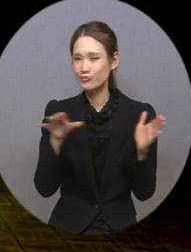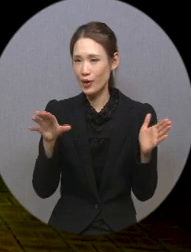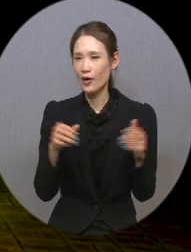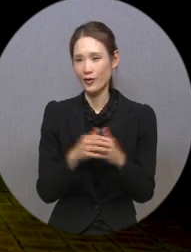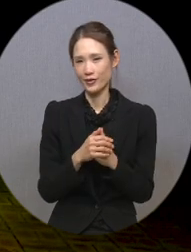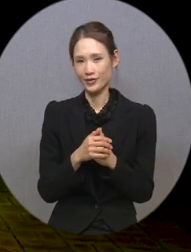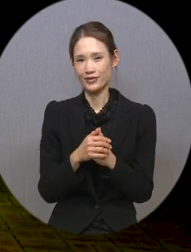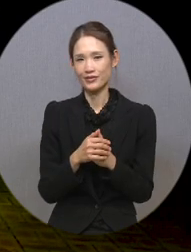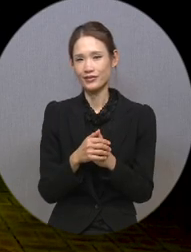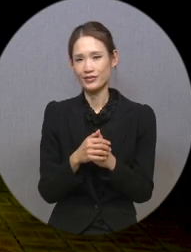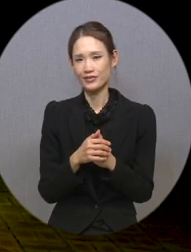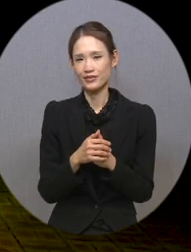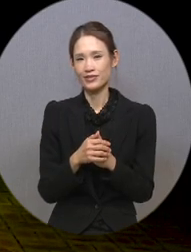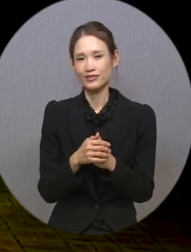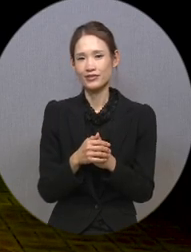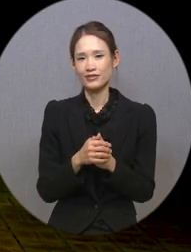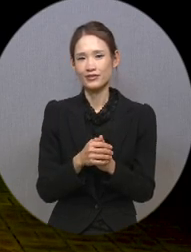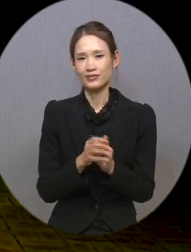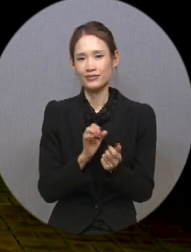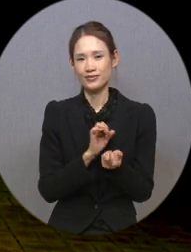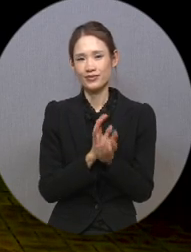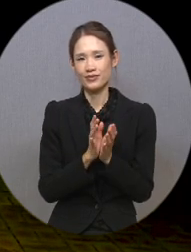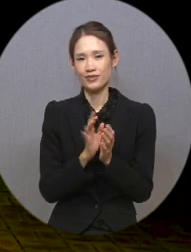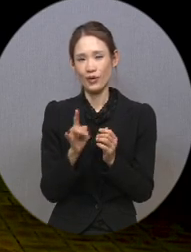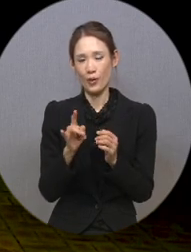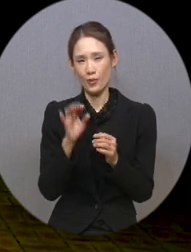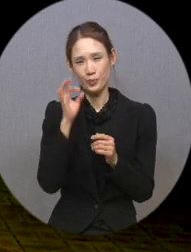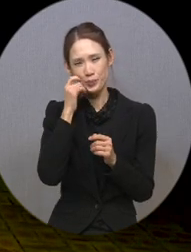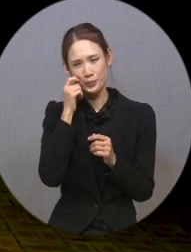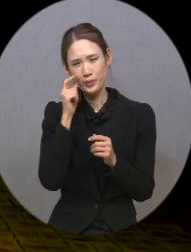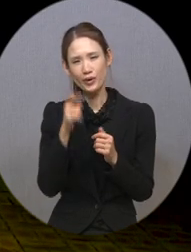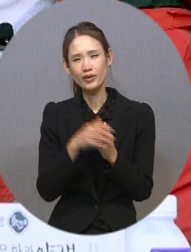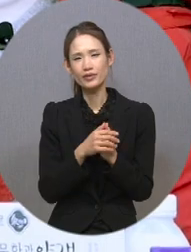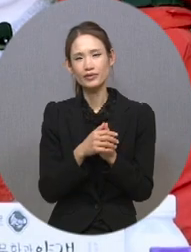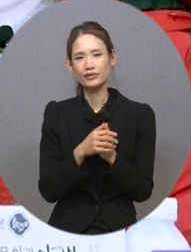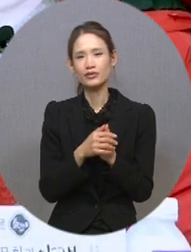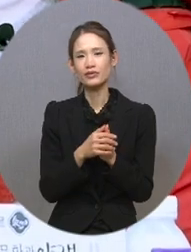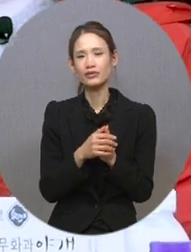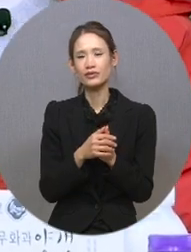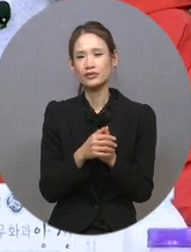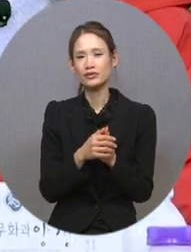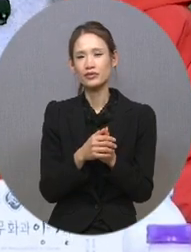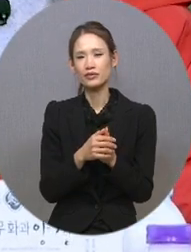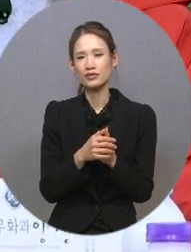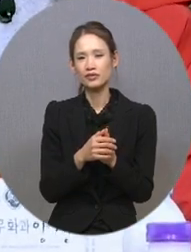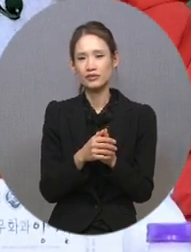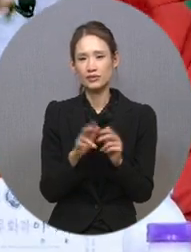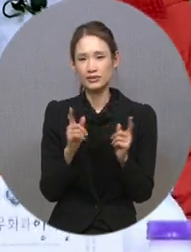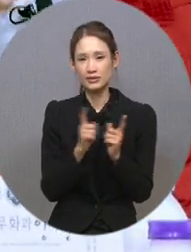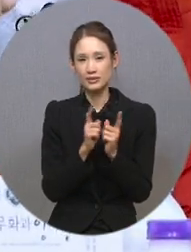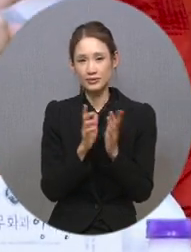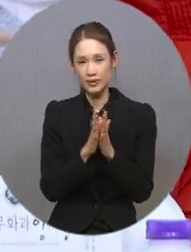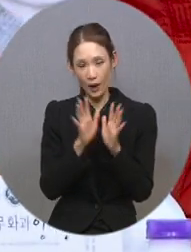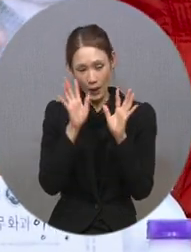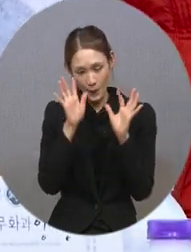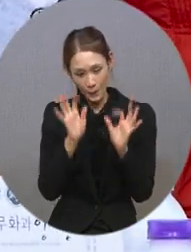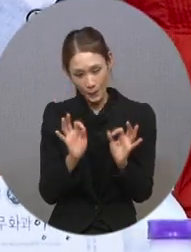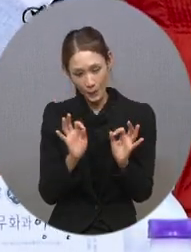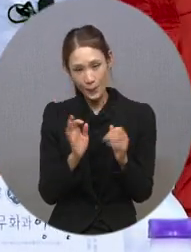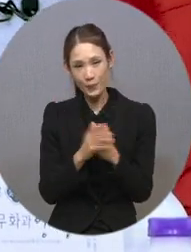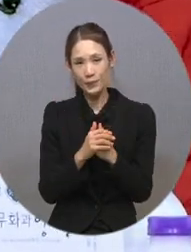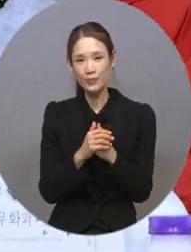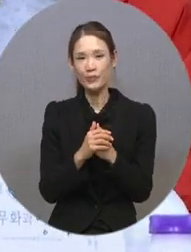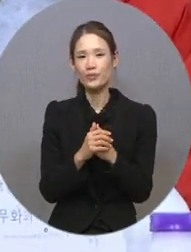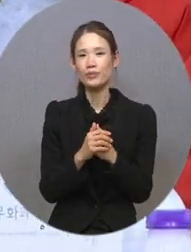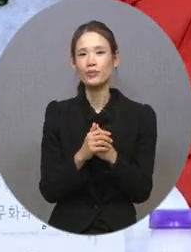이게 지금 꽃을 못 보셨잖아요. 꽃이 없어서 무화과죠. 무화과인데 실은 이게 보시면은 아 없을 무에